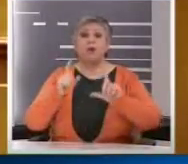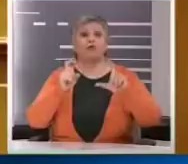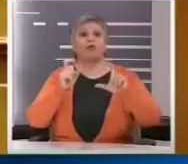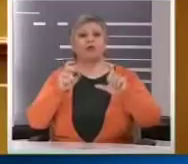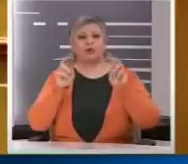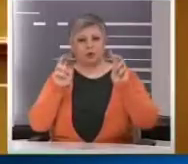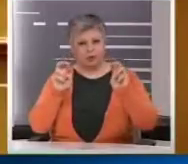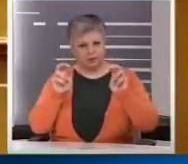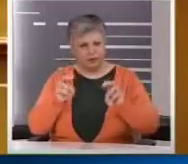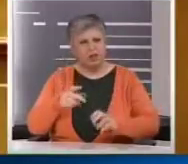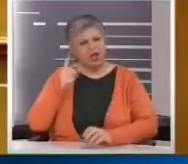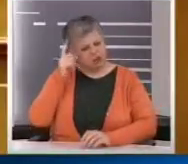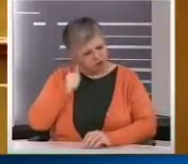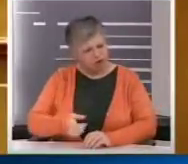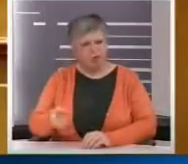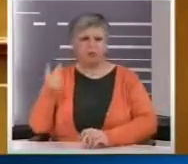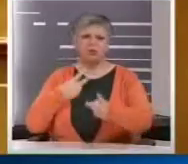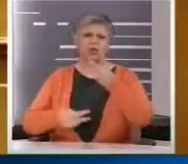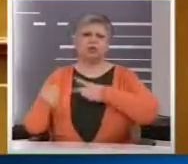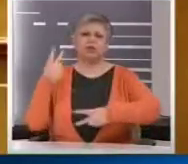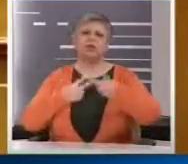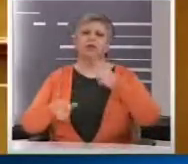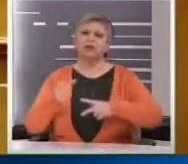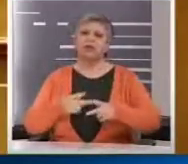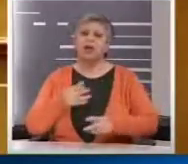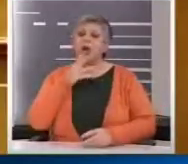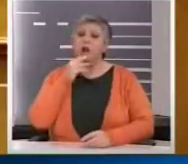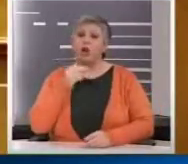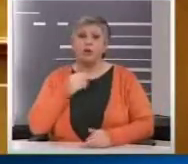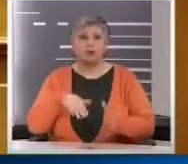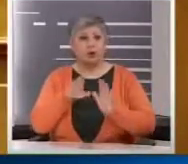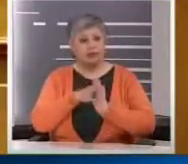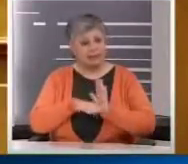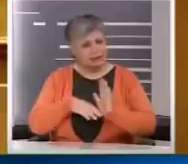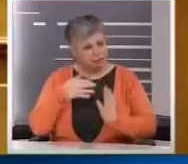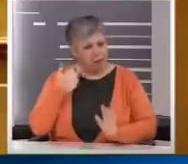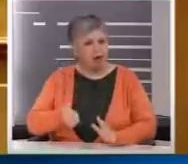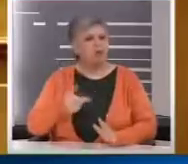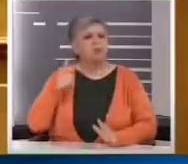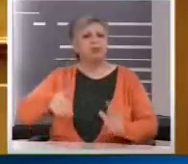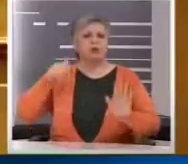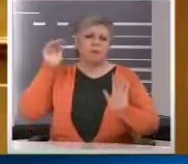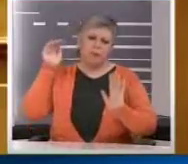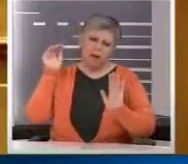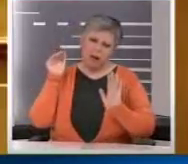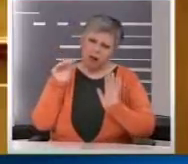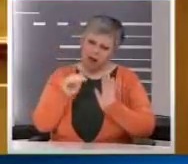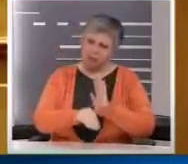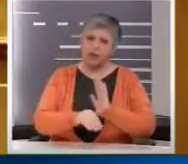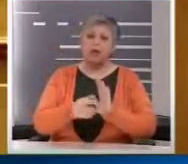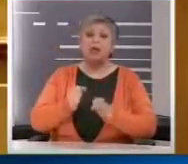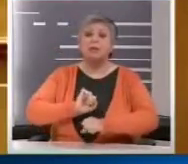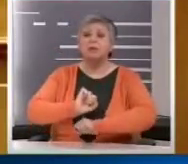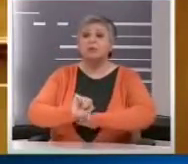πάρα πολύ για όλα αυτά. Μας κατηγορείτε γιατί πήραμε ένα σύστημα το οποίο το είχατε ρίξει στα τάρταρα, το στήσαμε στα πόδια του και αρχίζουμε να